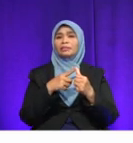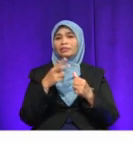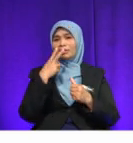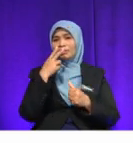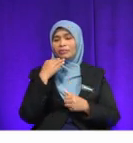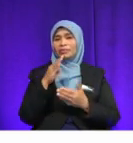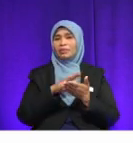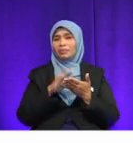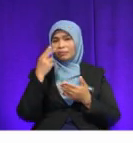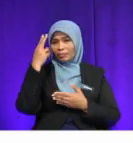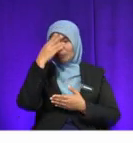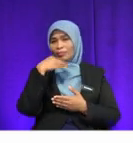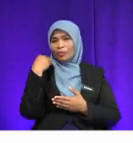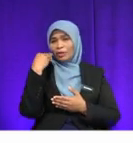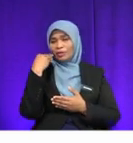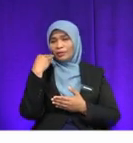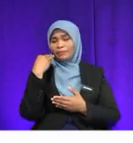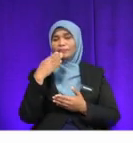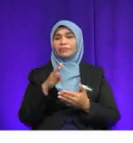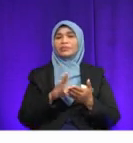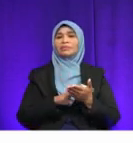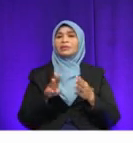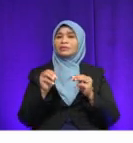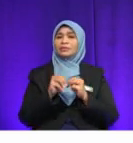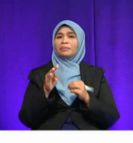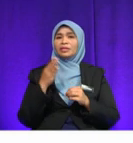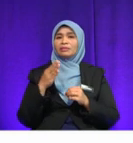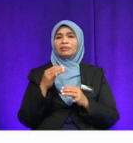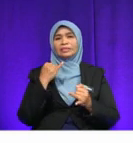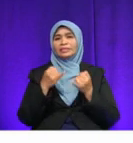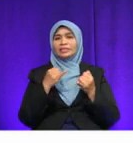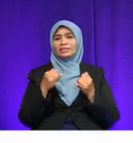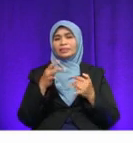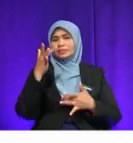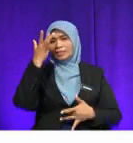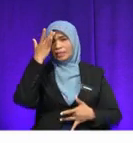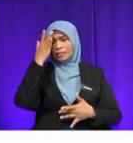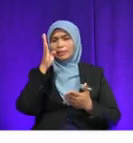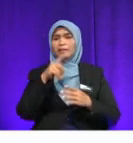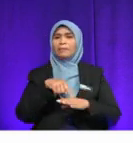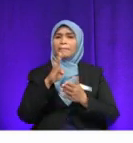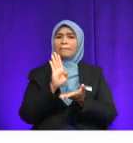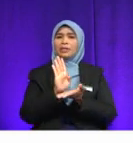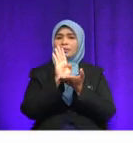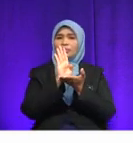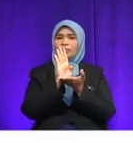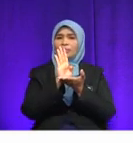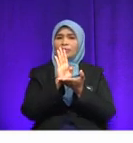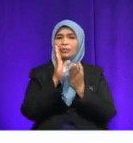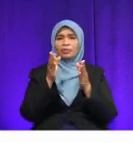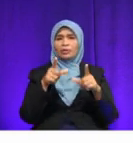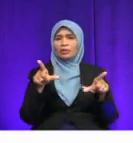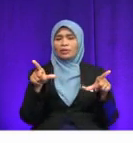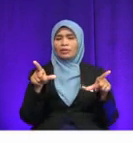Biasa eh salah besok muka ini kita pas sudah Muka macam biasa jika sakit dibantu sekalipun masa ambil wudu wudu masa dibantu oleh orang lain